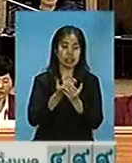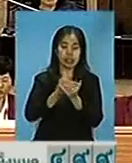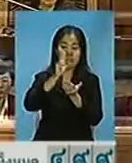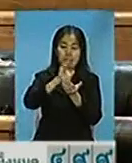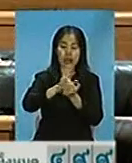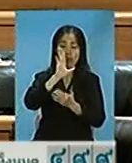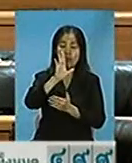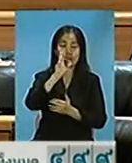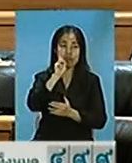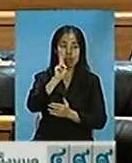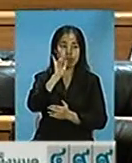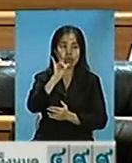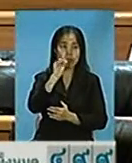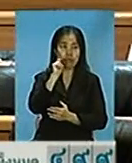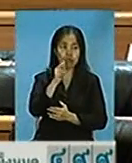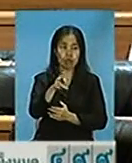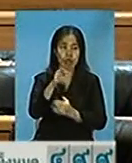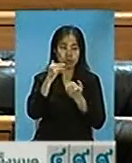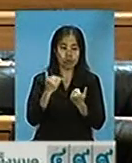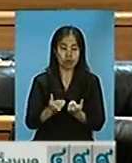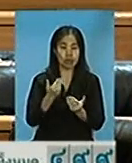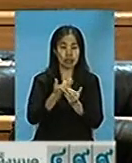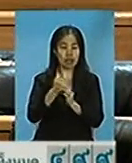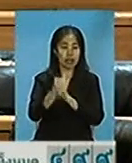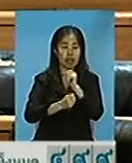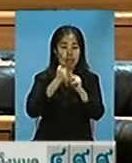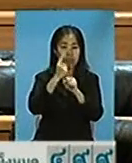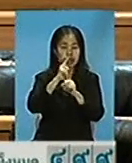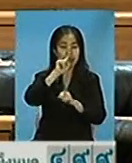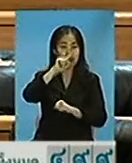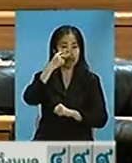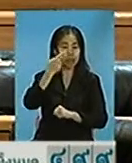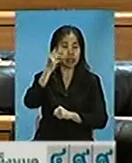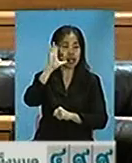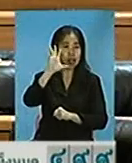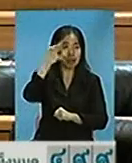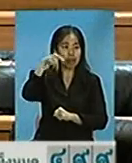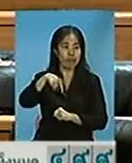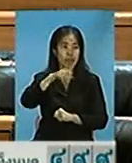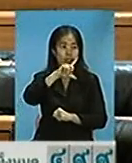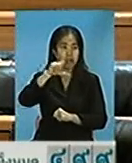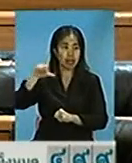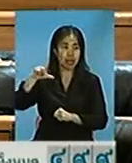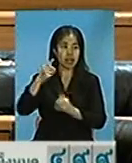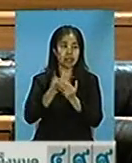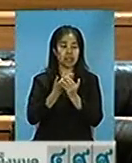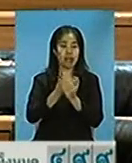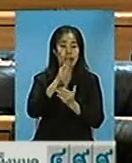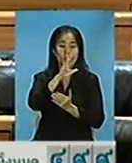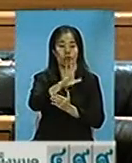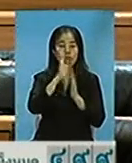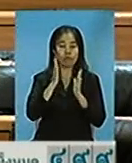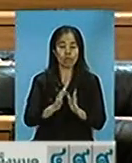เนี่ยที่ต่อไปนี้จะมีปีละประมาณ 15,000 ล้านเนี่ยมันเป็นเงินของเกษตรกรนะ